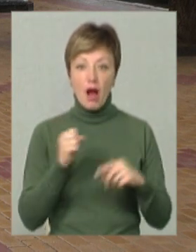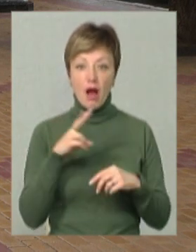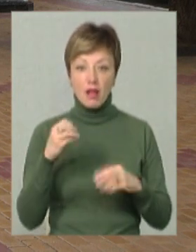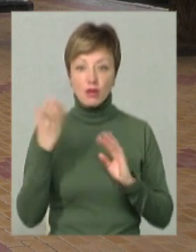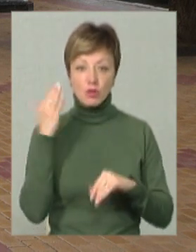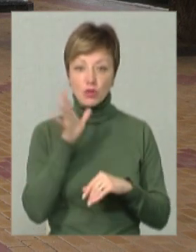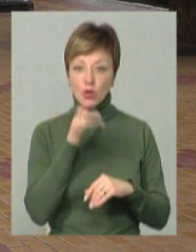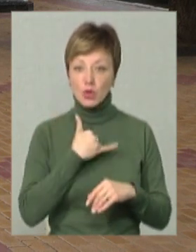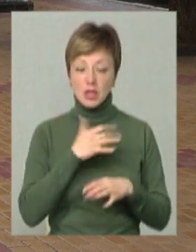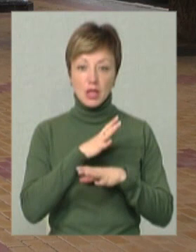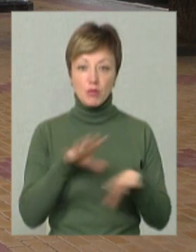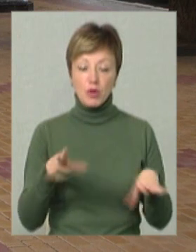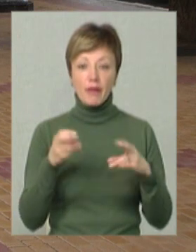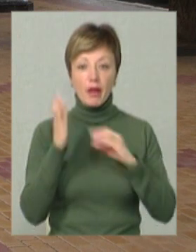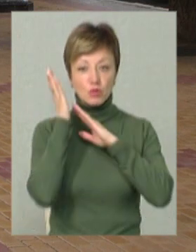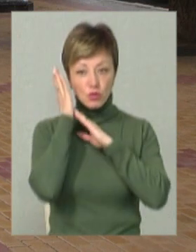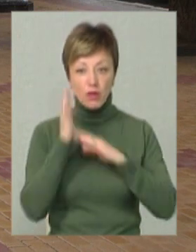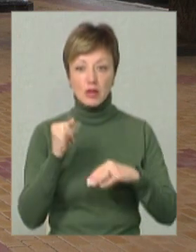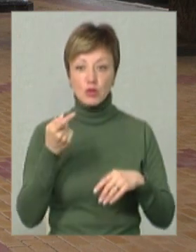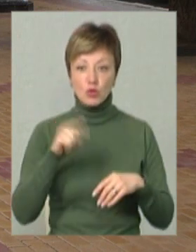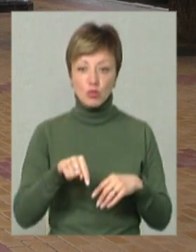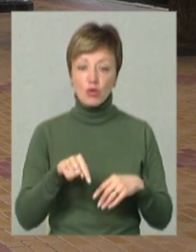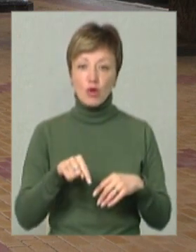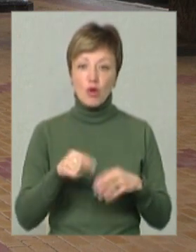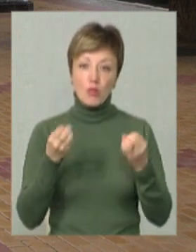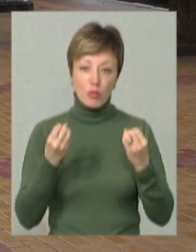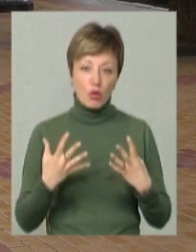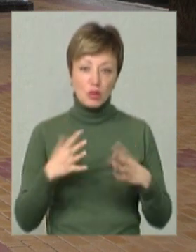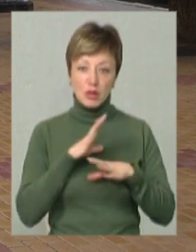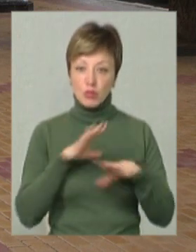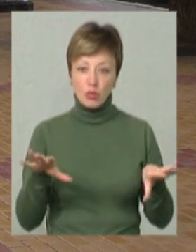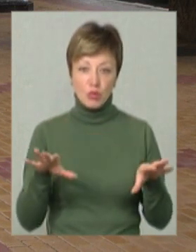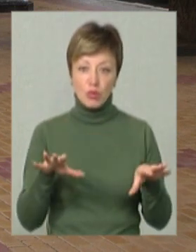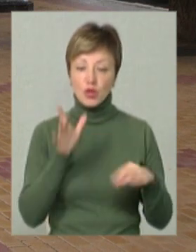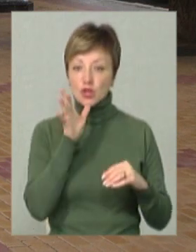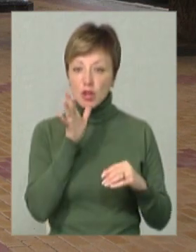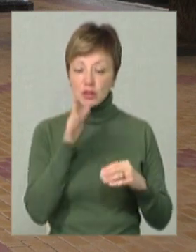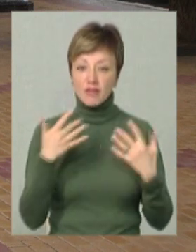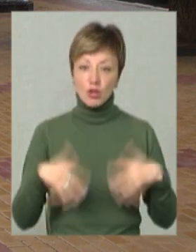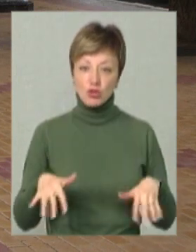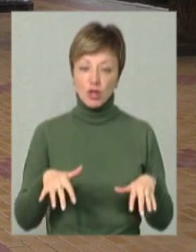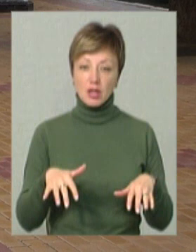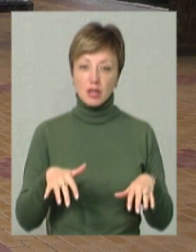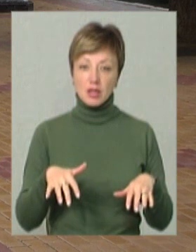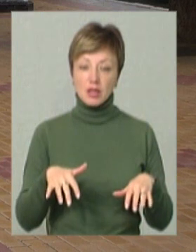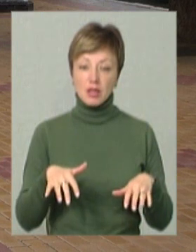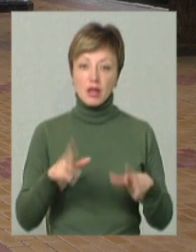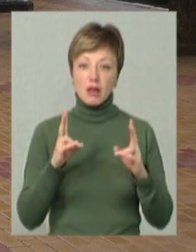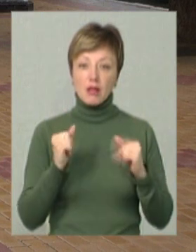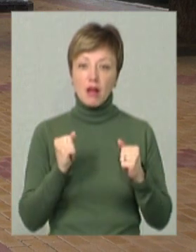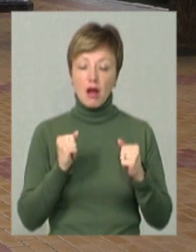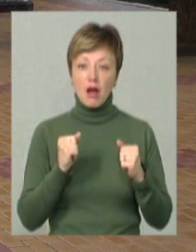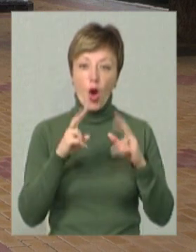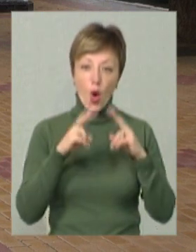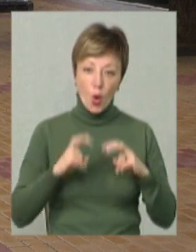на той час у нас не було де ночувати, і тому ми, ну, просто не було часу витрачати час на